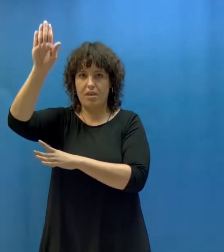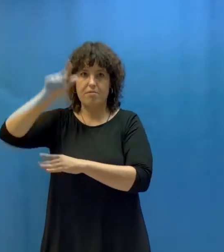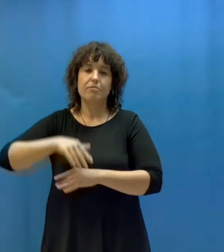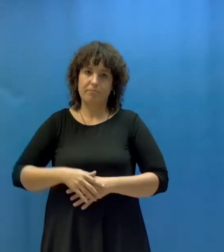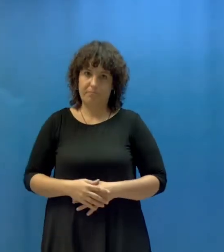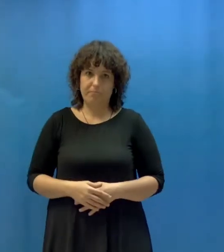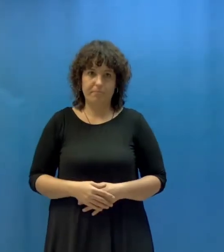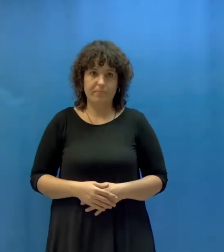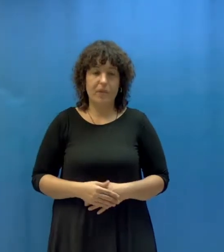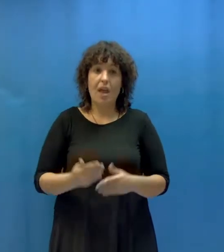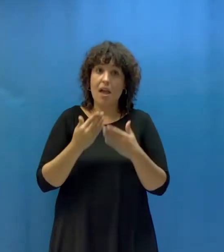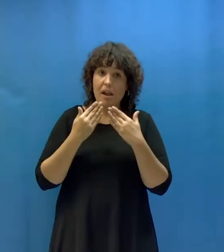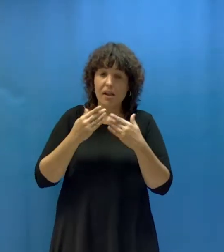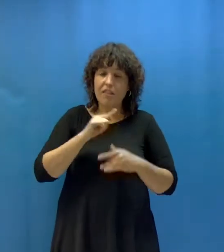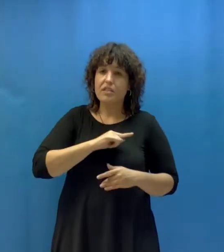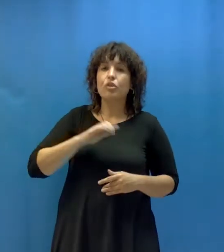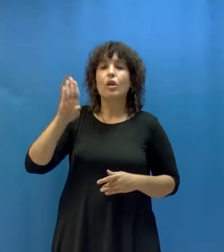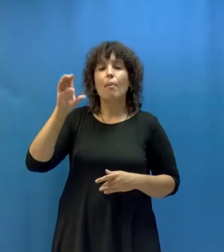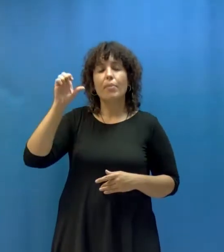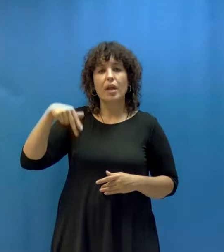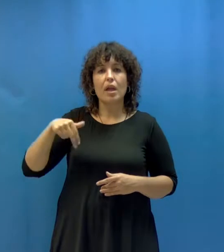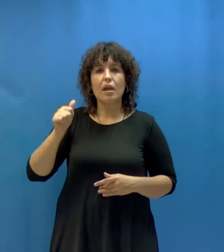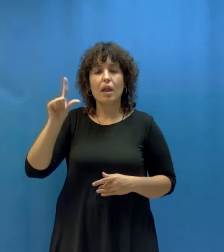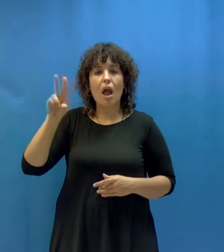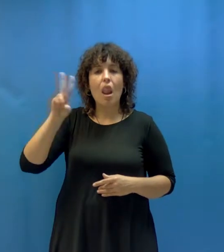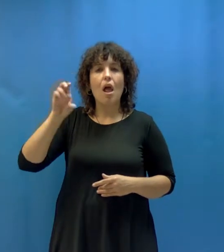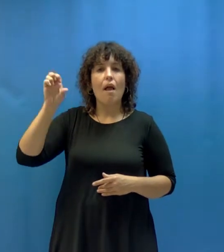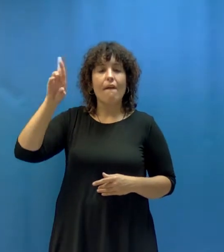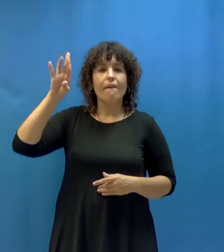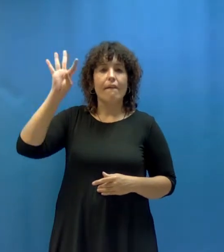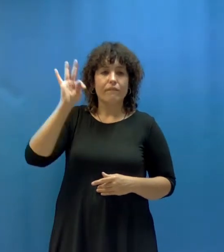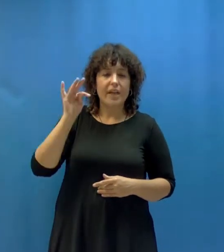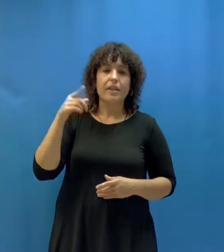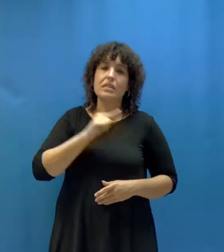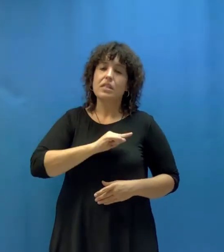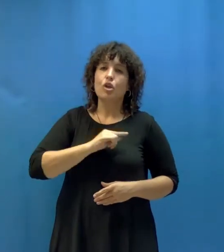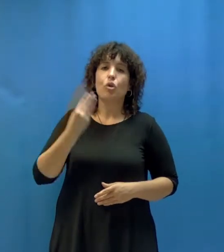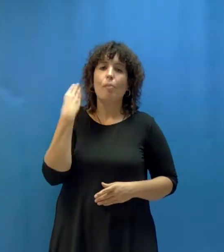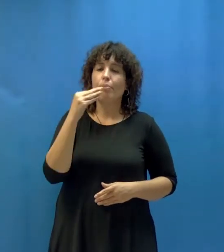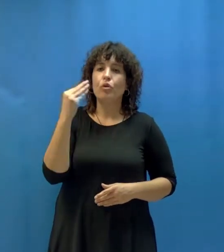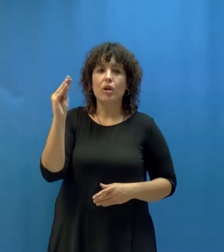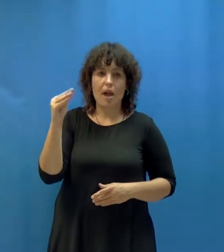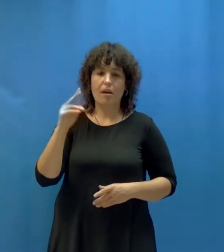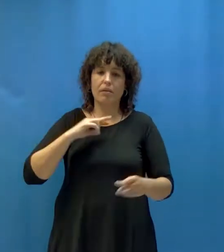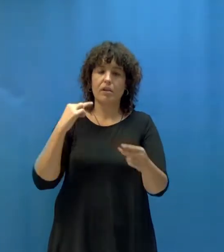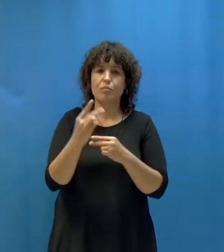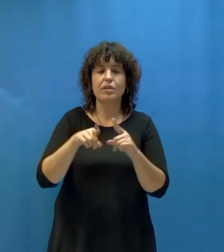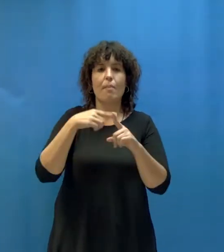Gràcies, senyora Peñalver. Senyor Porcar, per a rèplica i segona part de la seva intervenció.